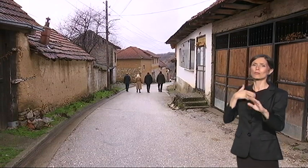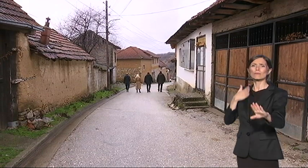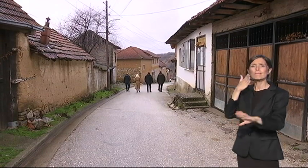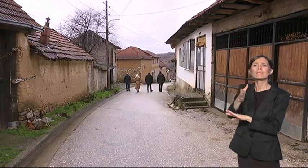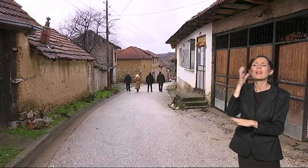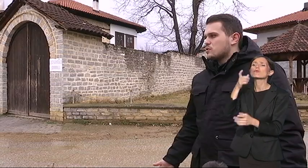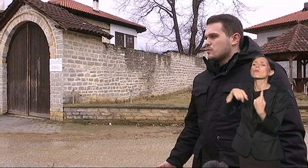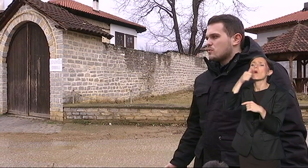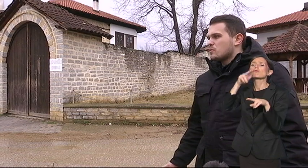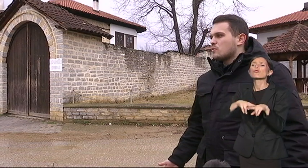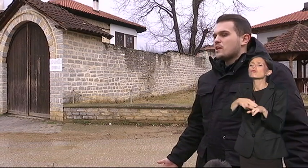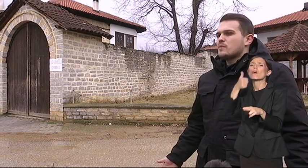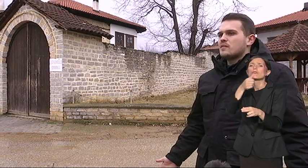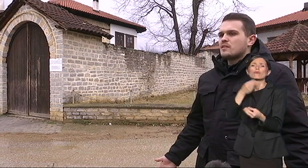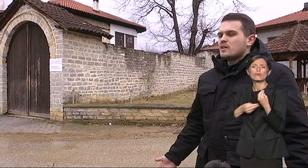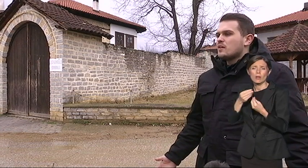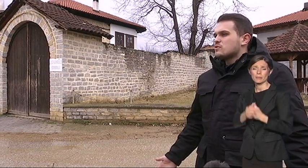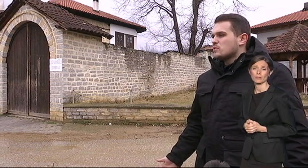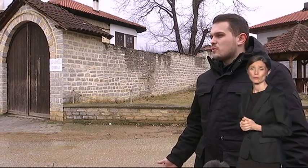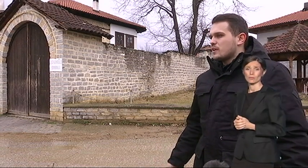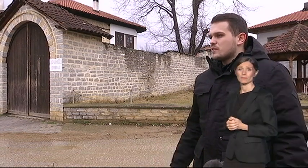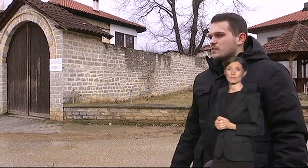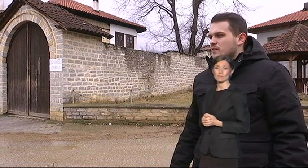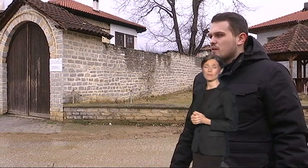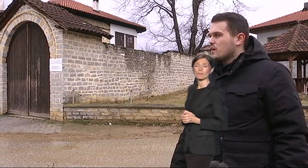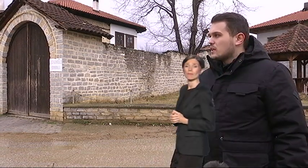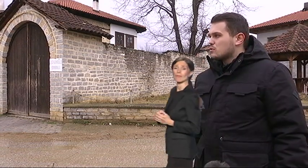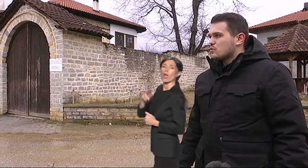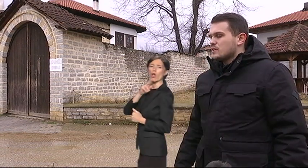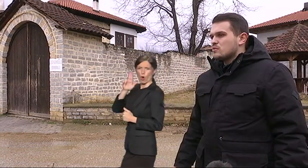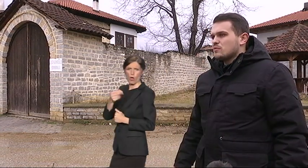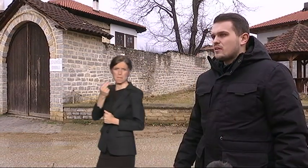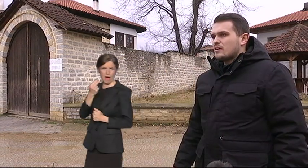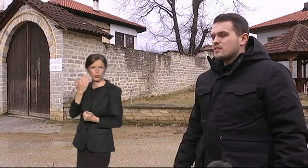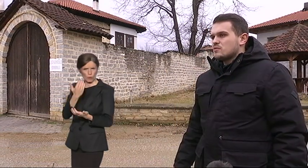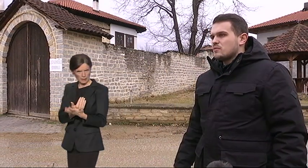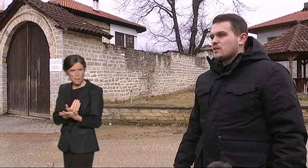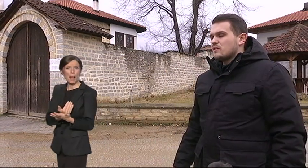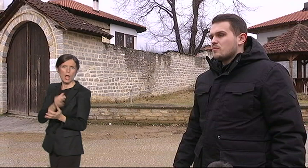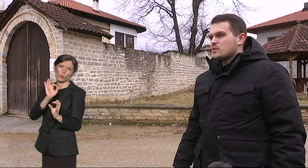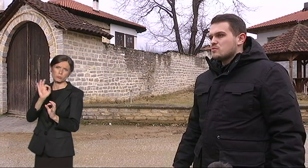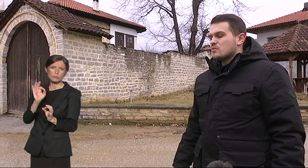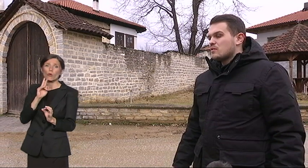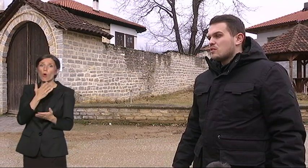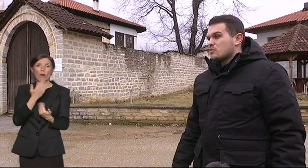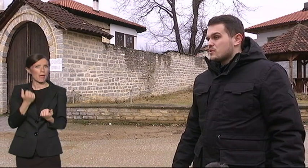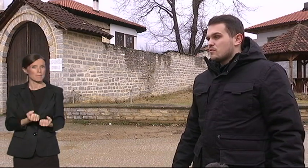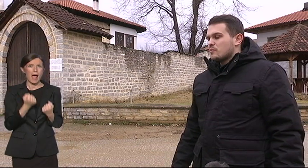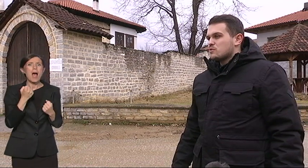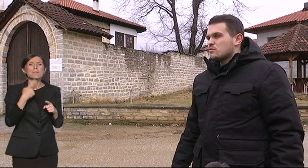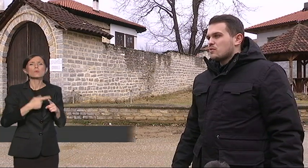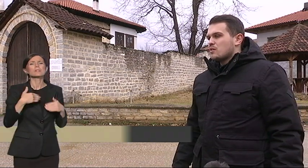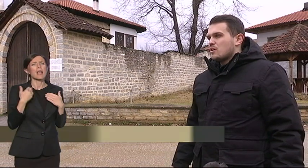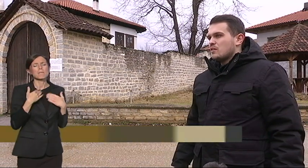Ko ima ta neka primanja, on živi dobro. Ko nema, za omladinu je najtiše. Zato što je ovde izolovano mesto, dosta